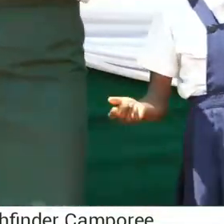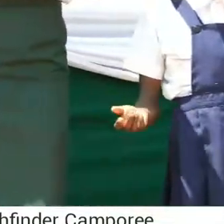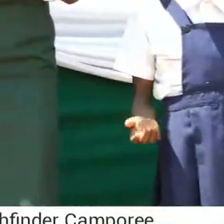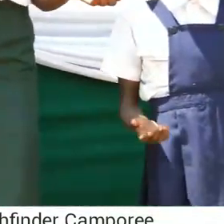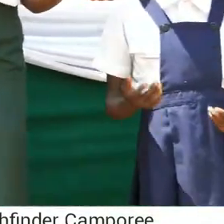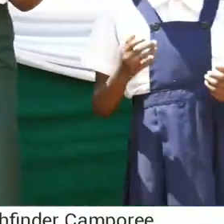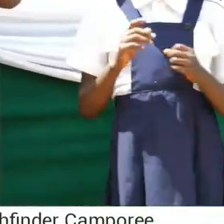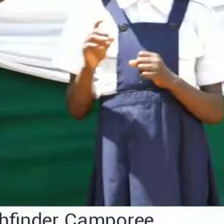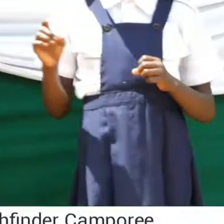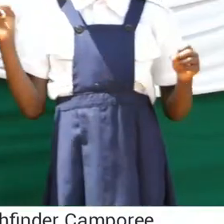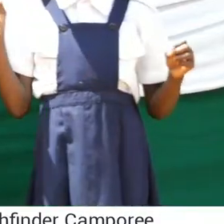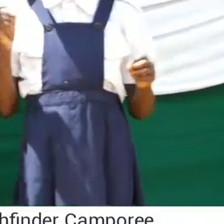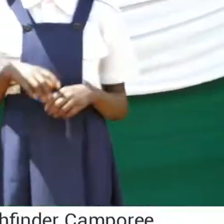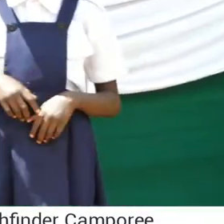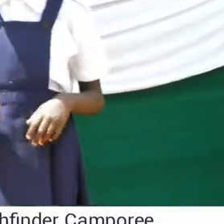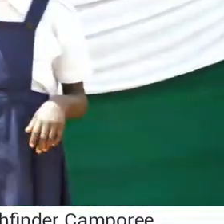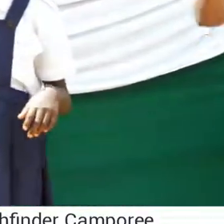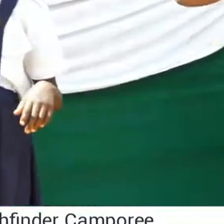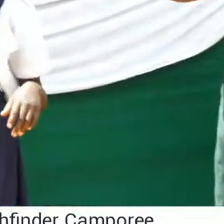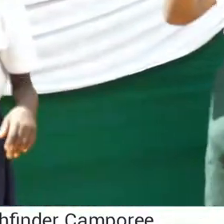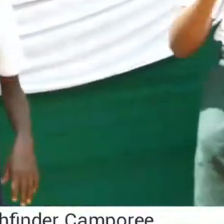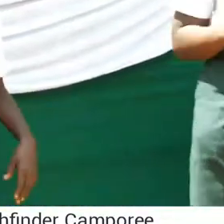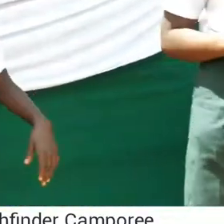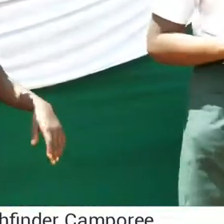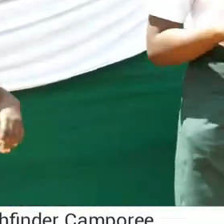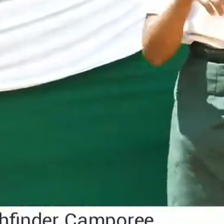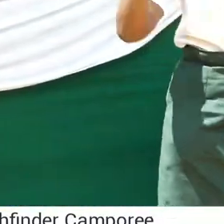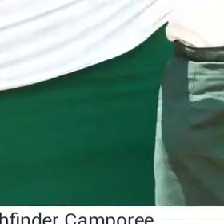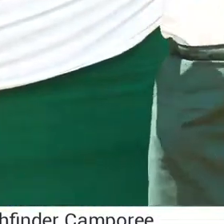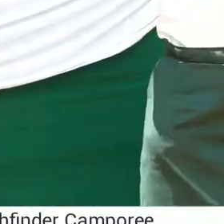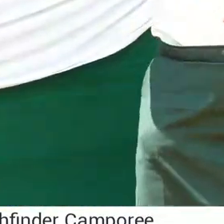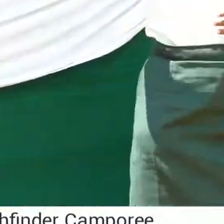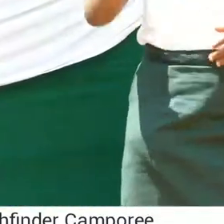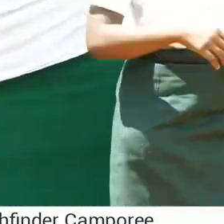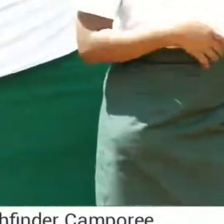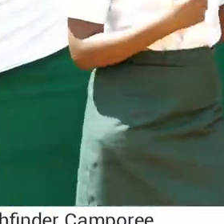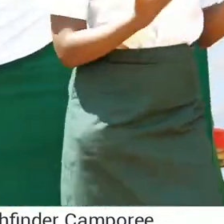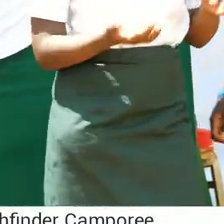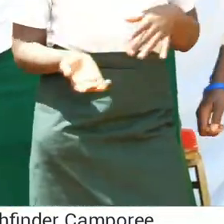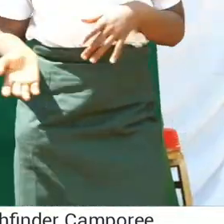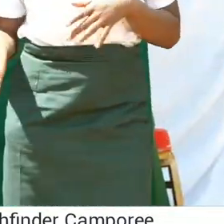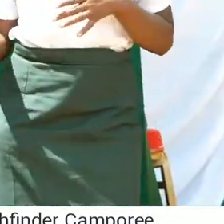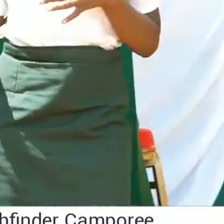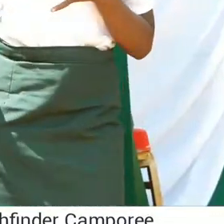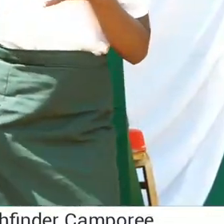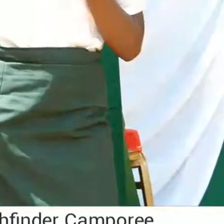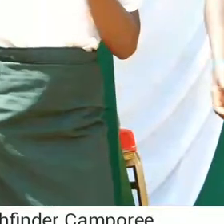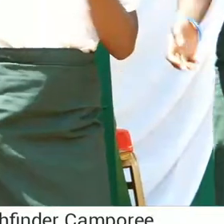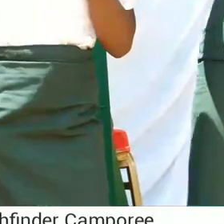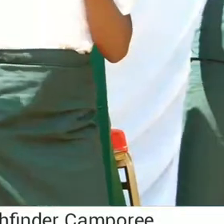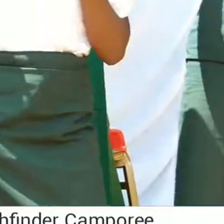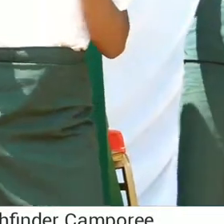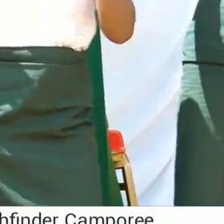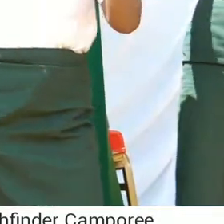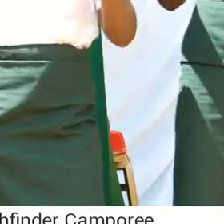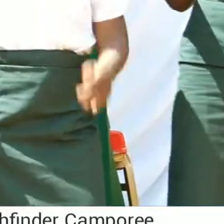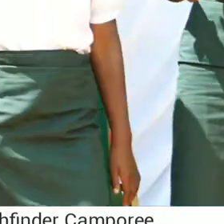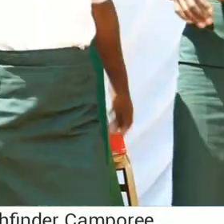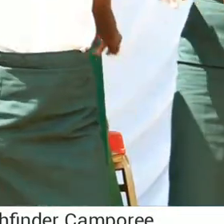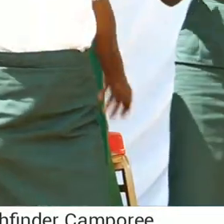yule mwovu shetani. Tumtazamie Yesu na hodha atufikishe